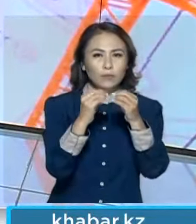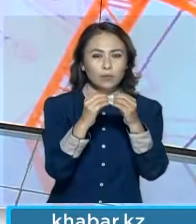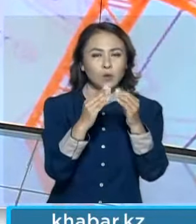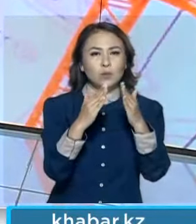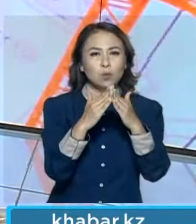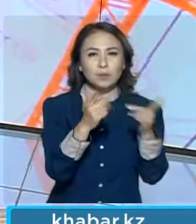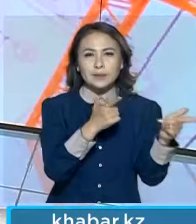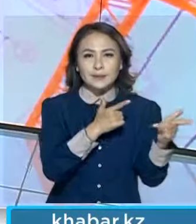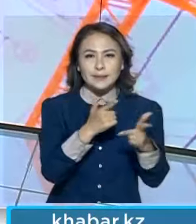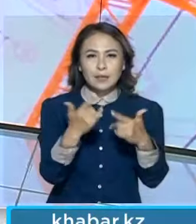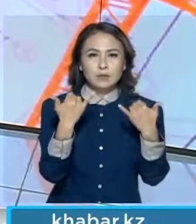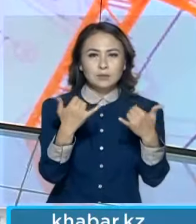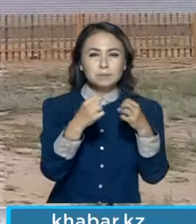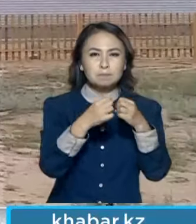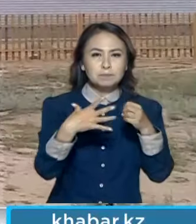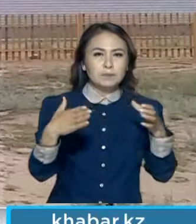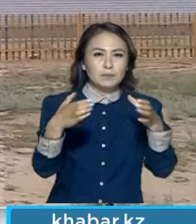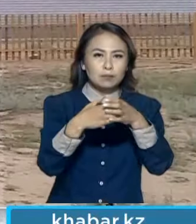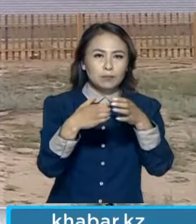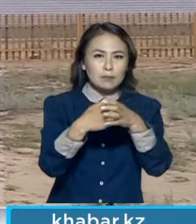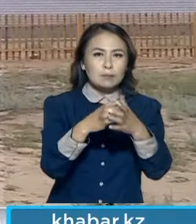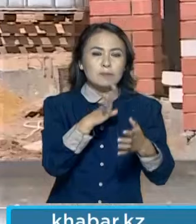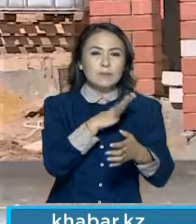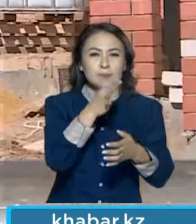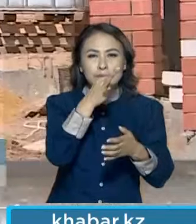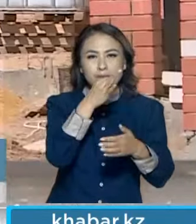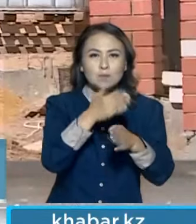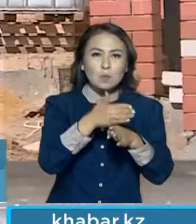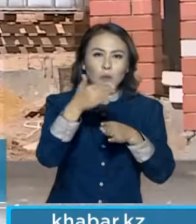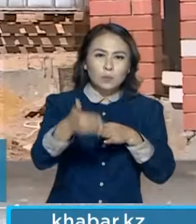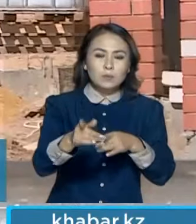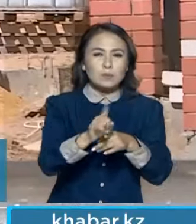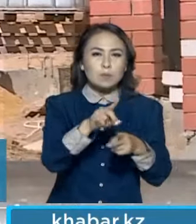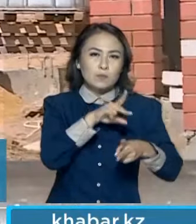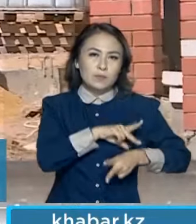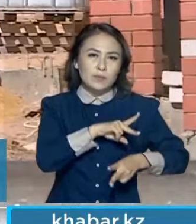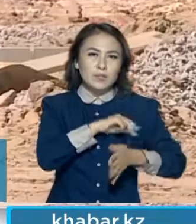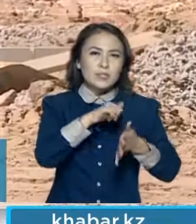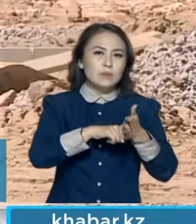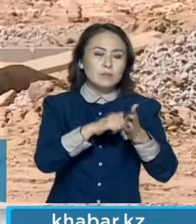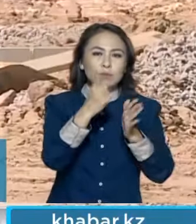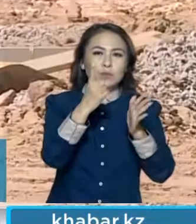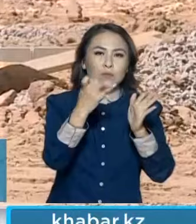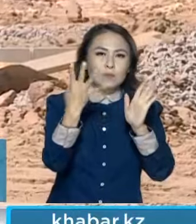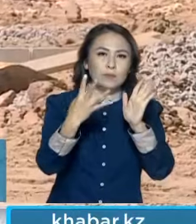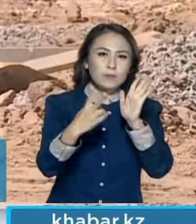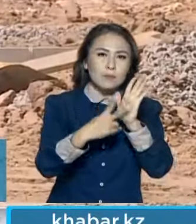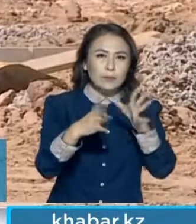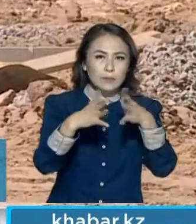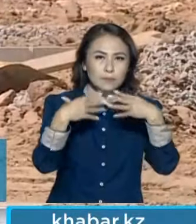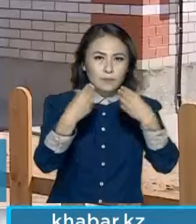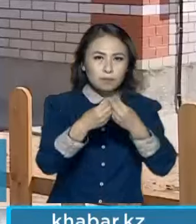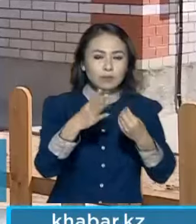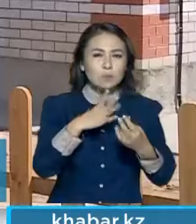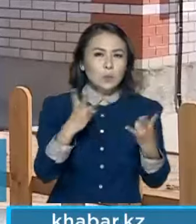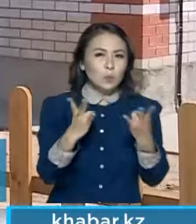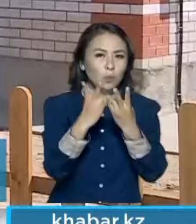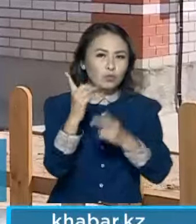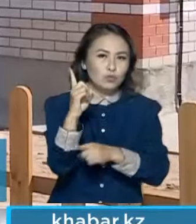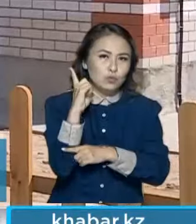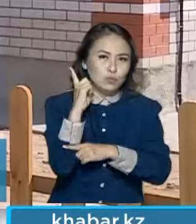дайын. Өңірде қазір 15 мердігер мекеме ертелгеш демалыссыз еңбек етіп жатыр. Себебі 147 отбасы қоныс тойын асыға күтіп